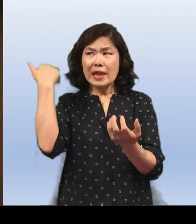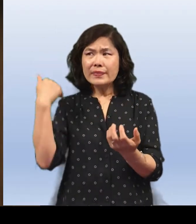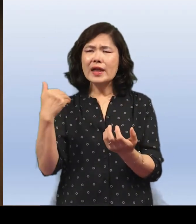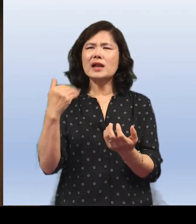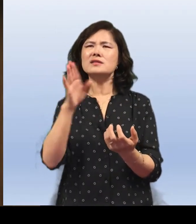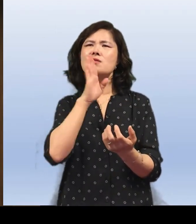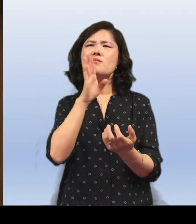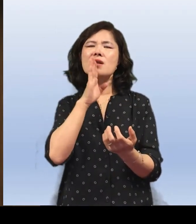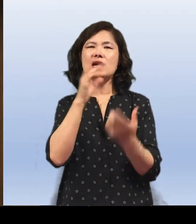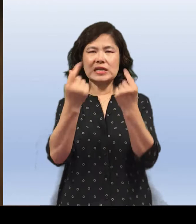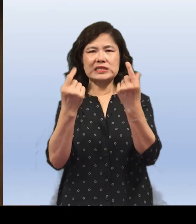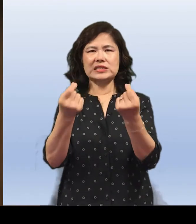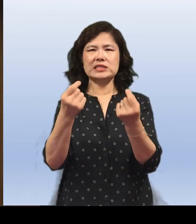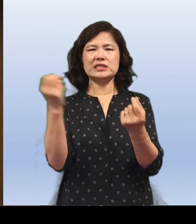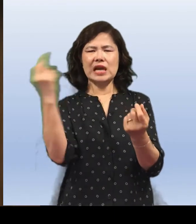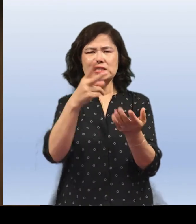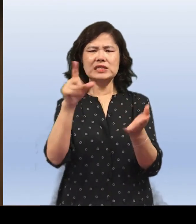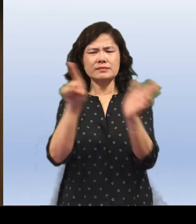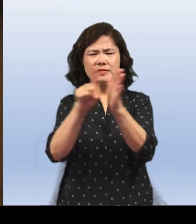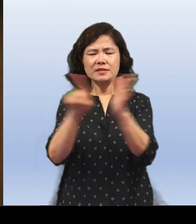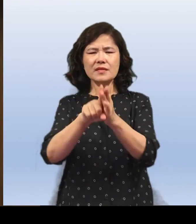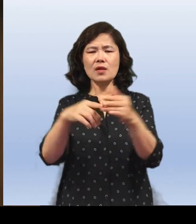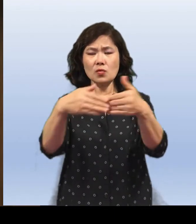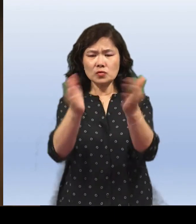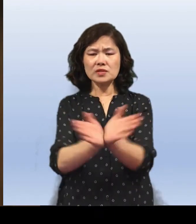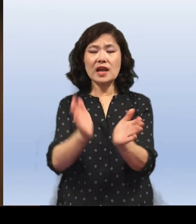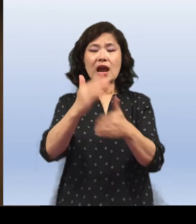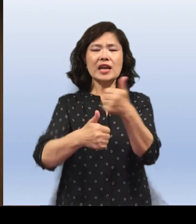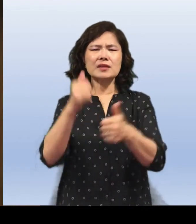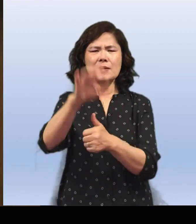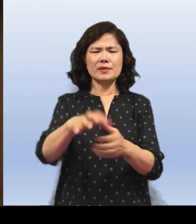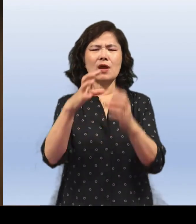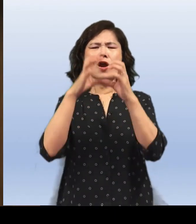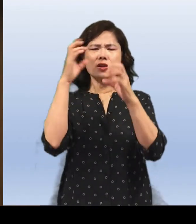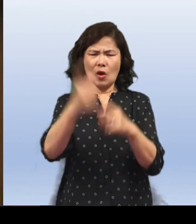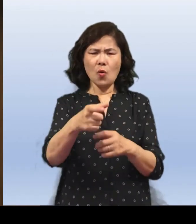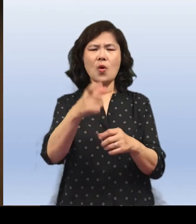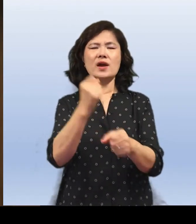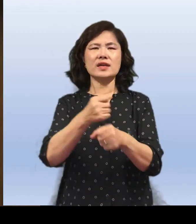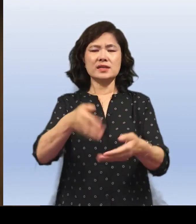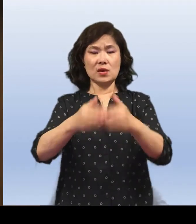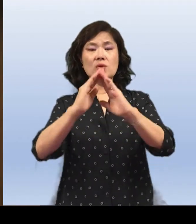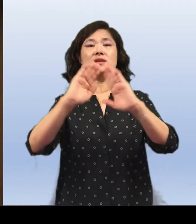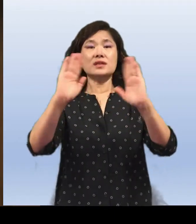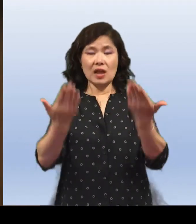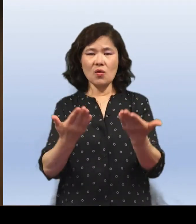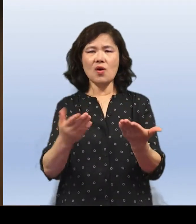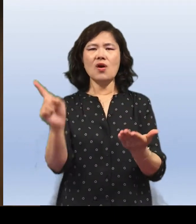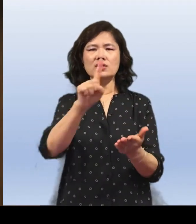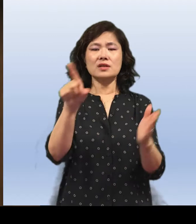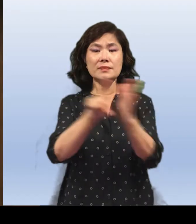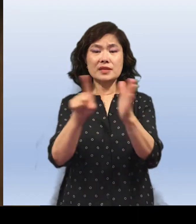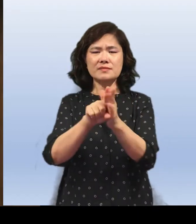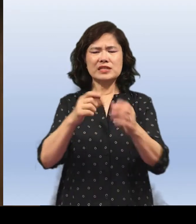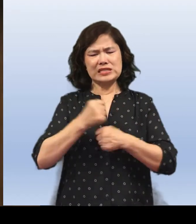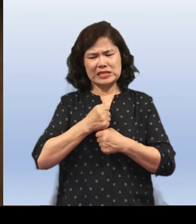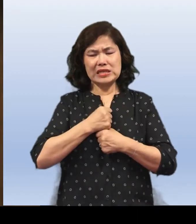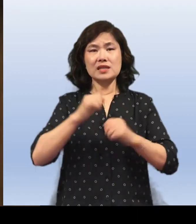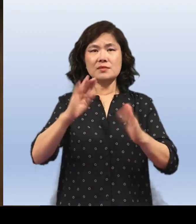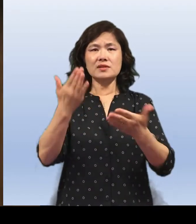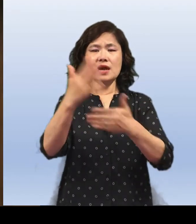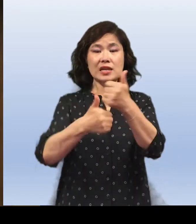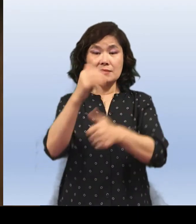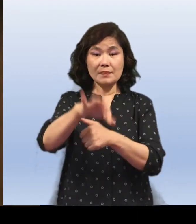코로나 시대 이후에 이 믿음의 공동체가 하나님 안에서 견고하게 세워져 가고 어떻게 신앙을 지키면서 하나님